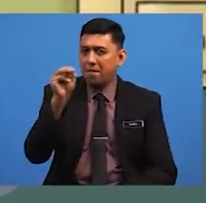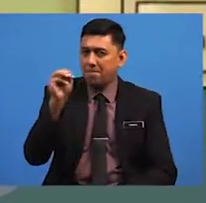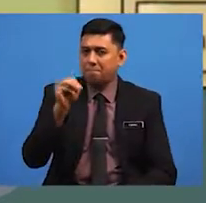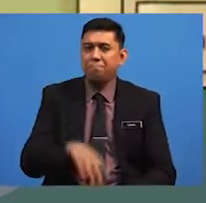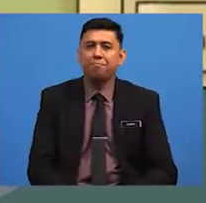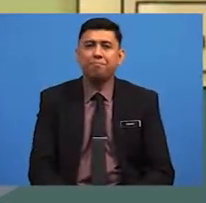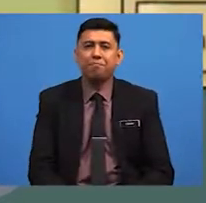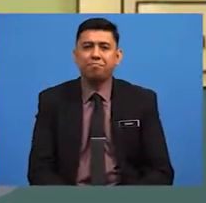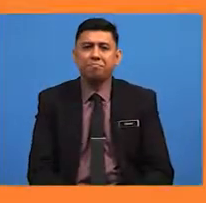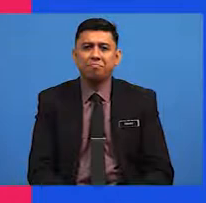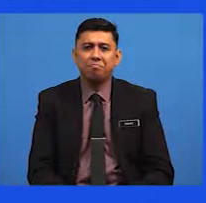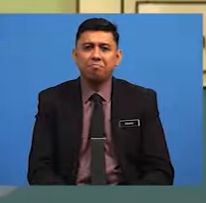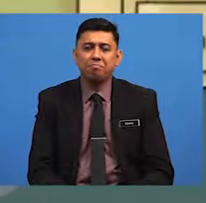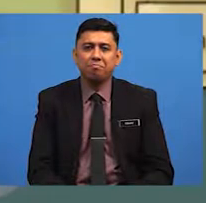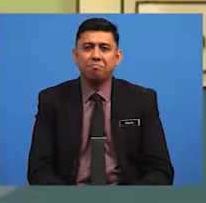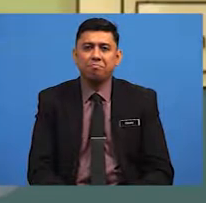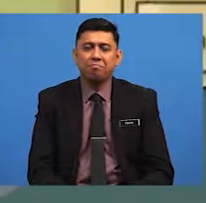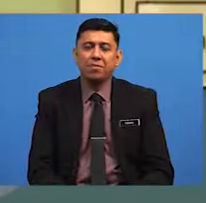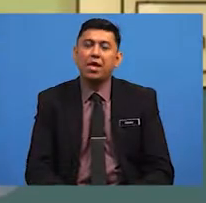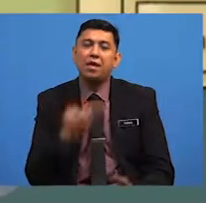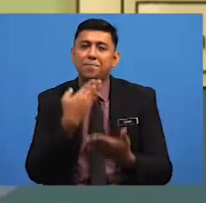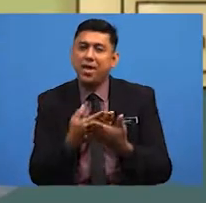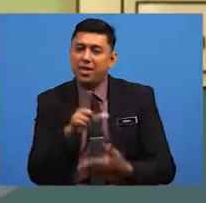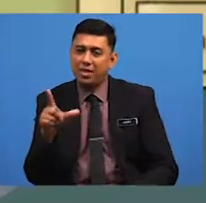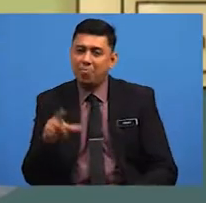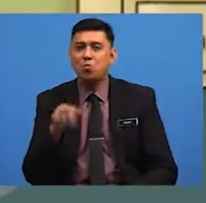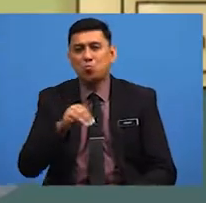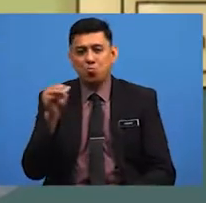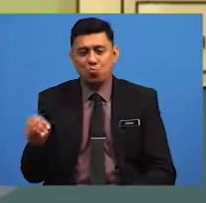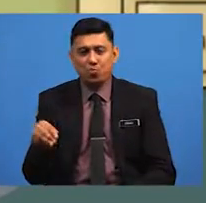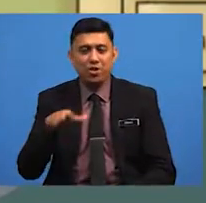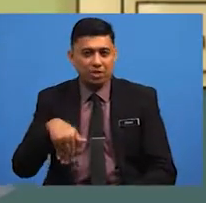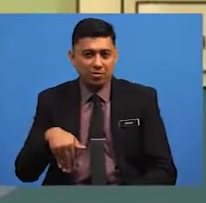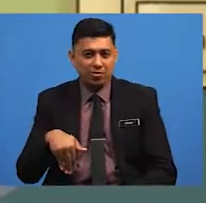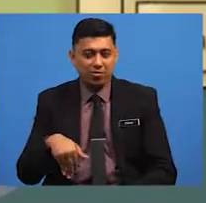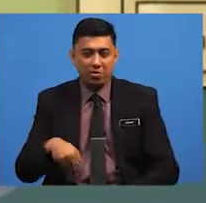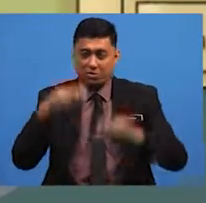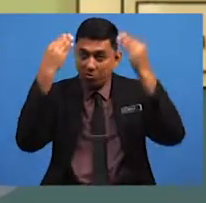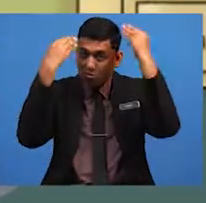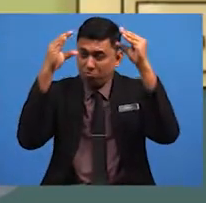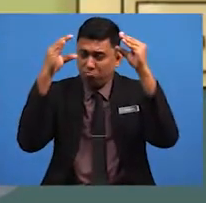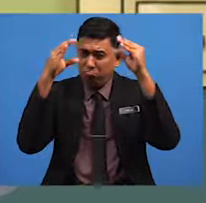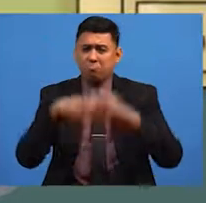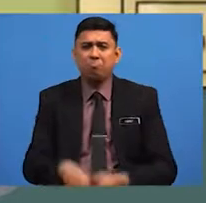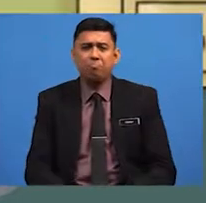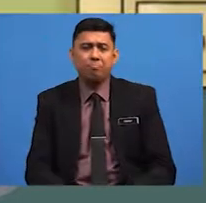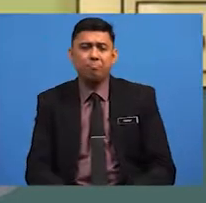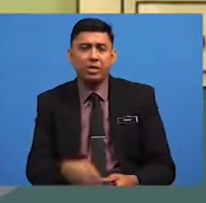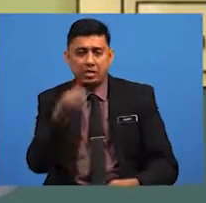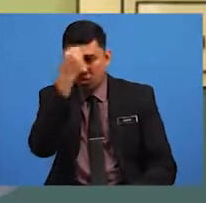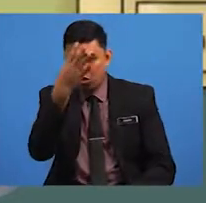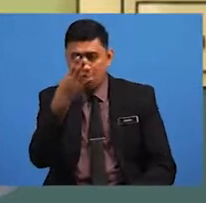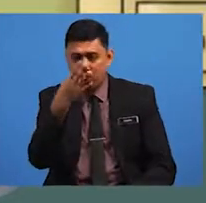saja lebih sampaikan Baiklah sebelum regu kupas dengan lebih mendalam